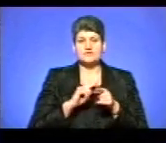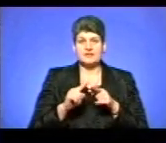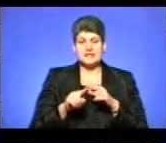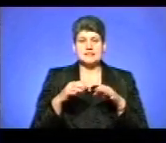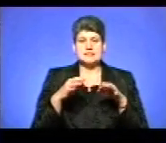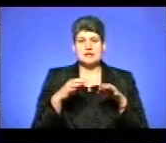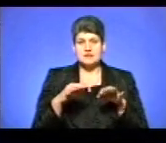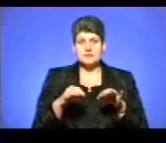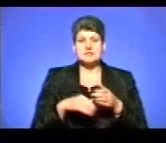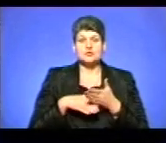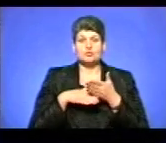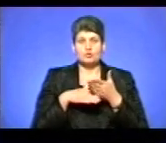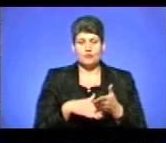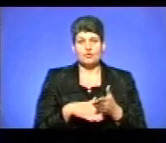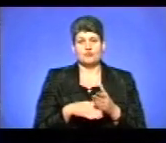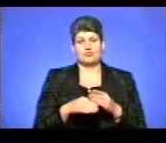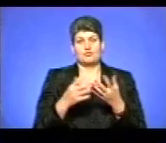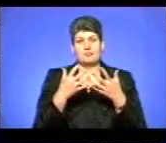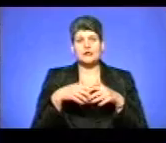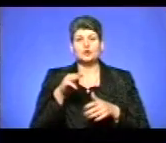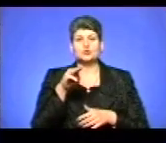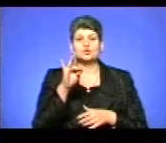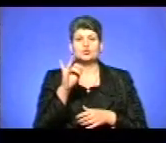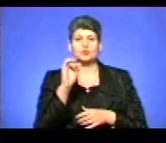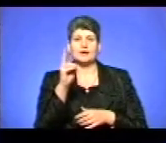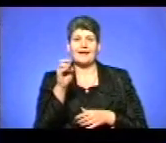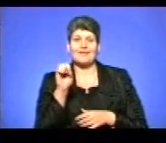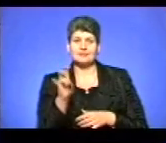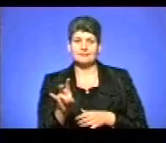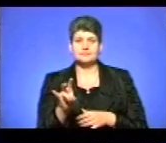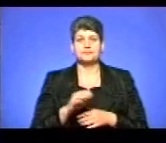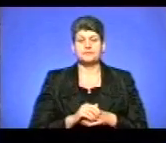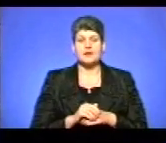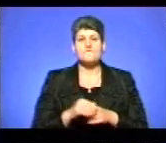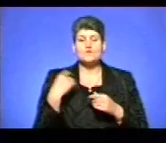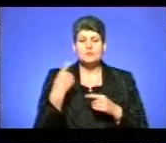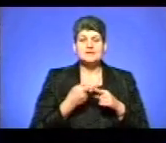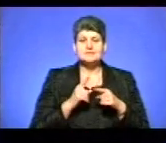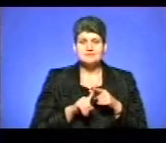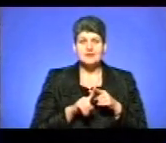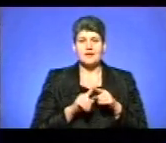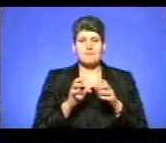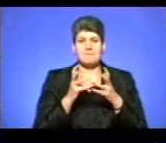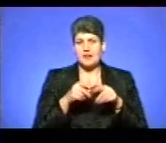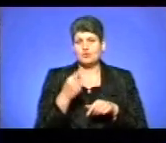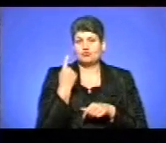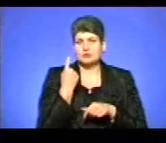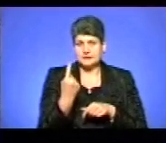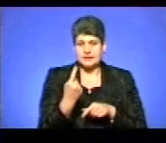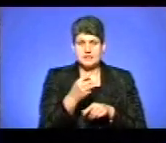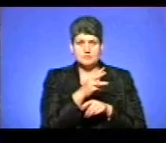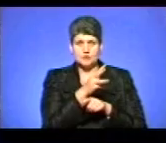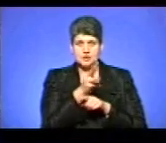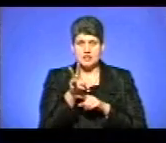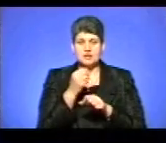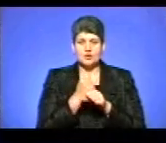за допомогою приладу TrueCam, повідомив керівник управління Богдан Шевчук. В області такий прилад один. Спостереження ведуть у